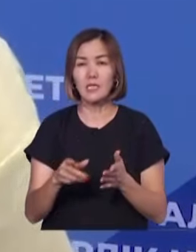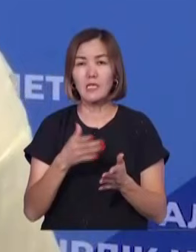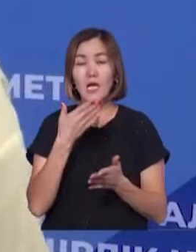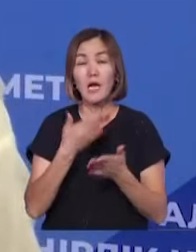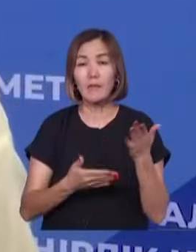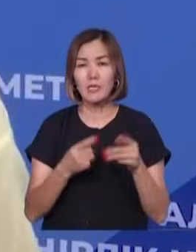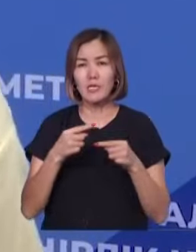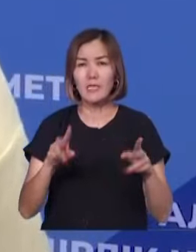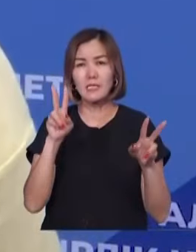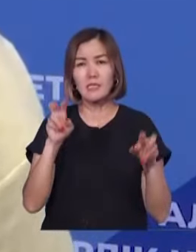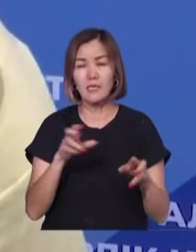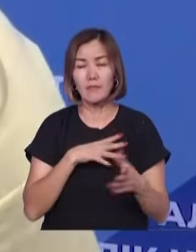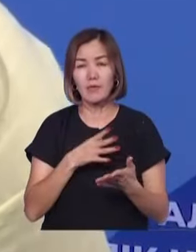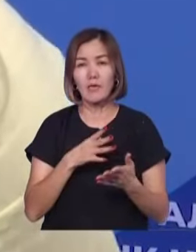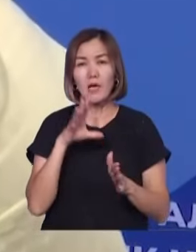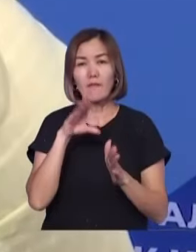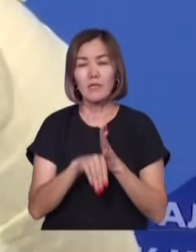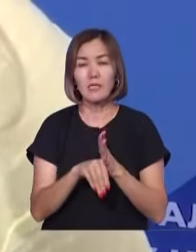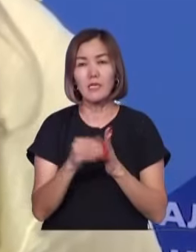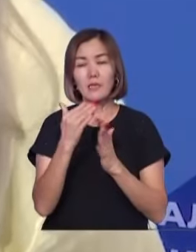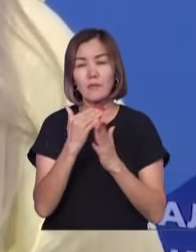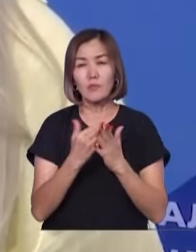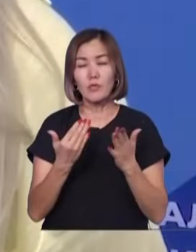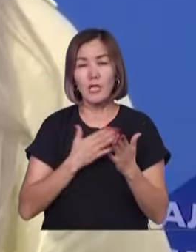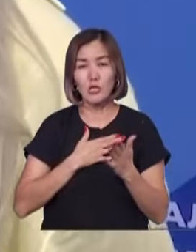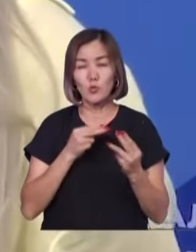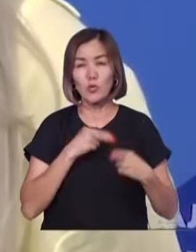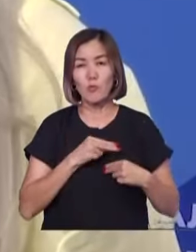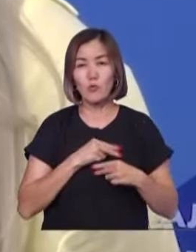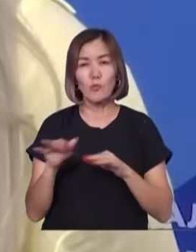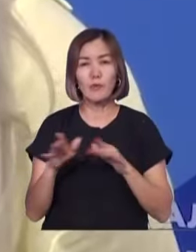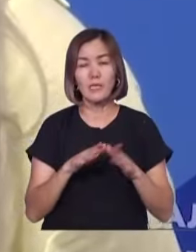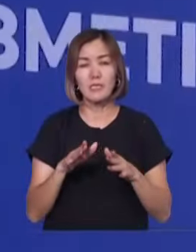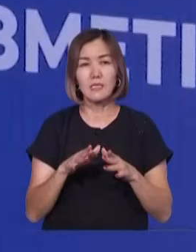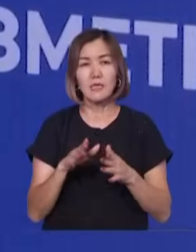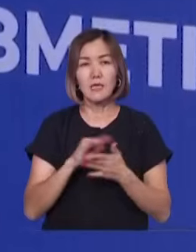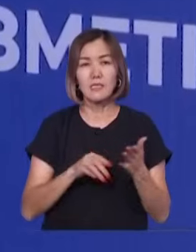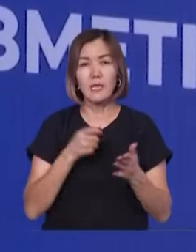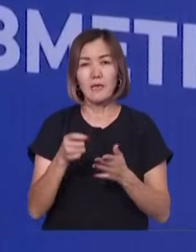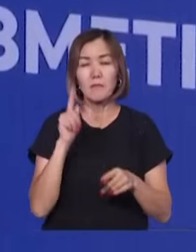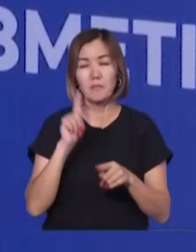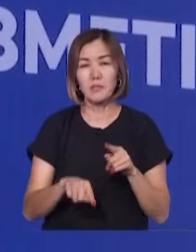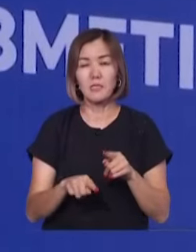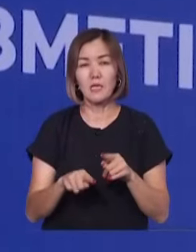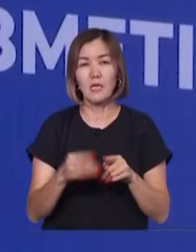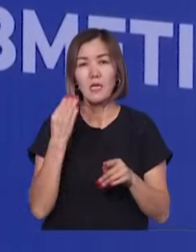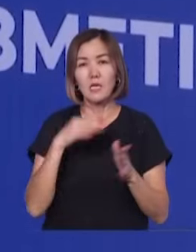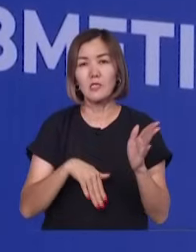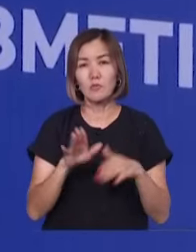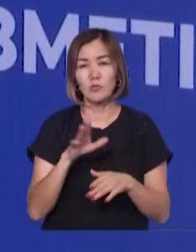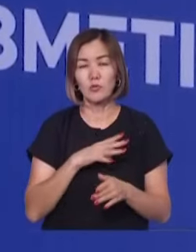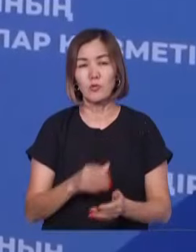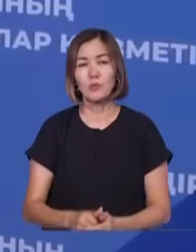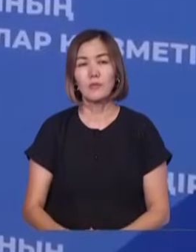бывают на самые разные темы А с внедрением цифровизации в нашу работу процесс обработки заявок стал намного быстрее и